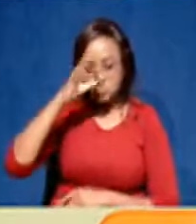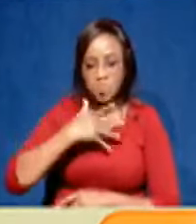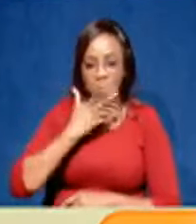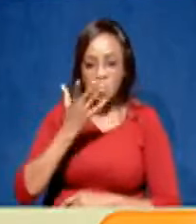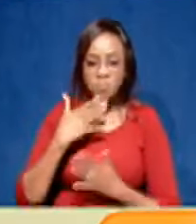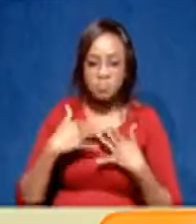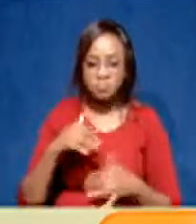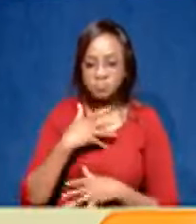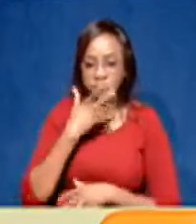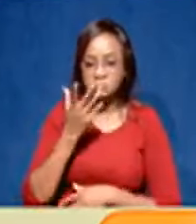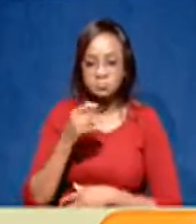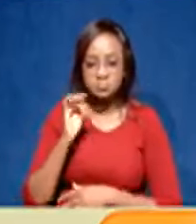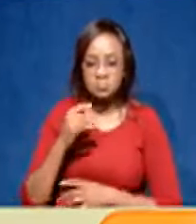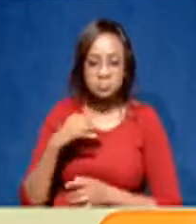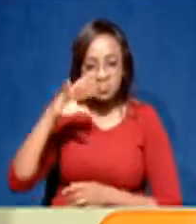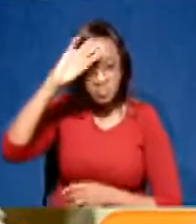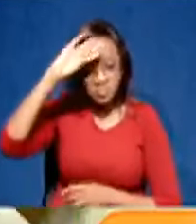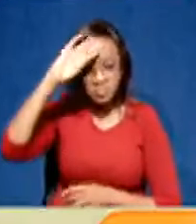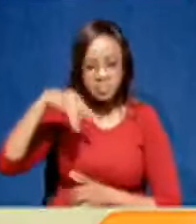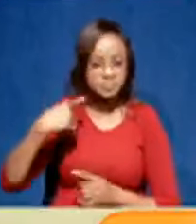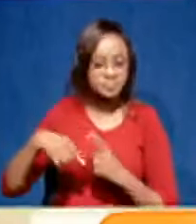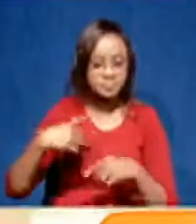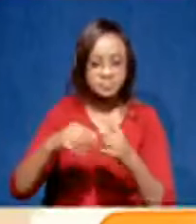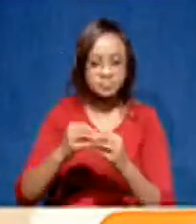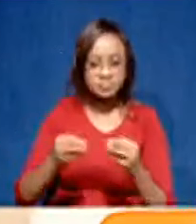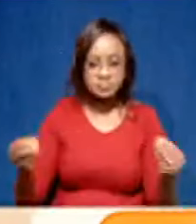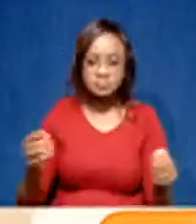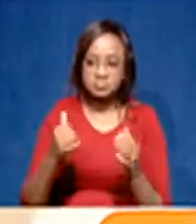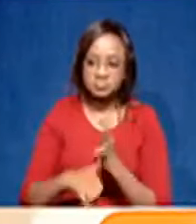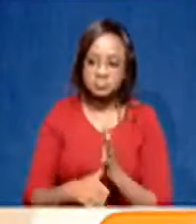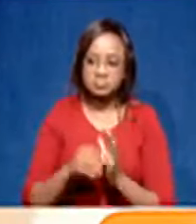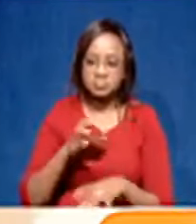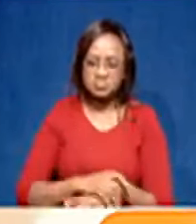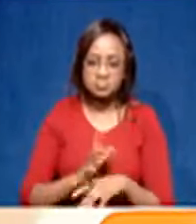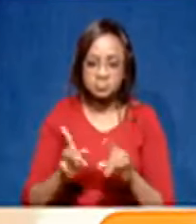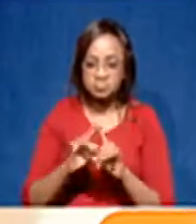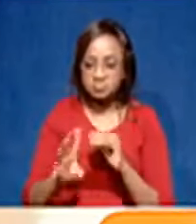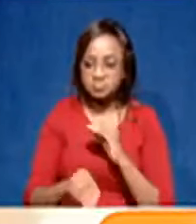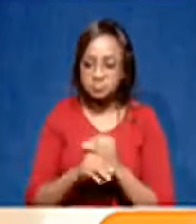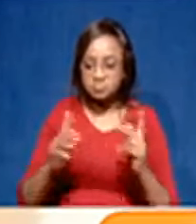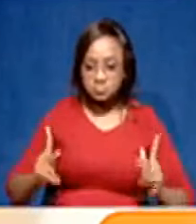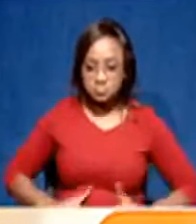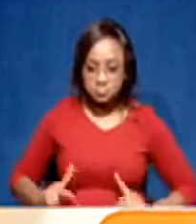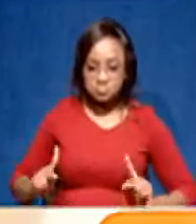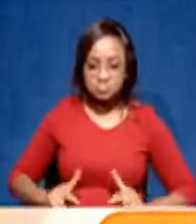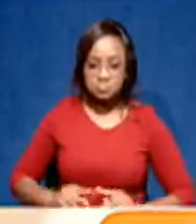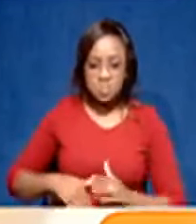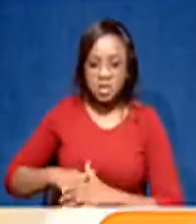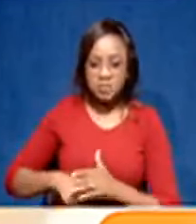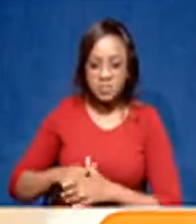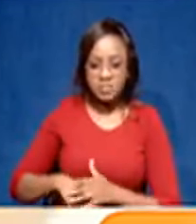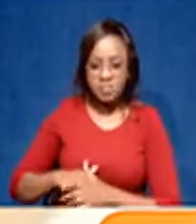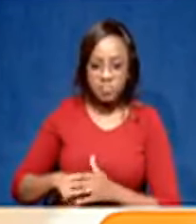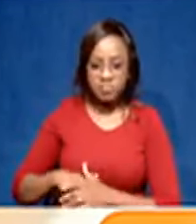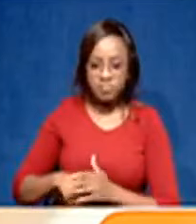hiyo joto ya mwili inaweza kuletea shida kwa muda mrefu. Viungo kama vile figo vikiwa katika hatari ya kuharibiwa na